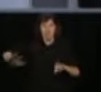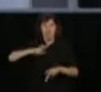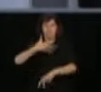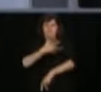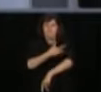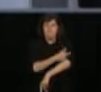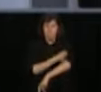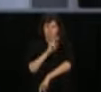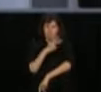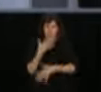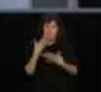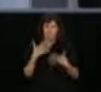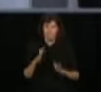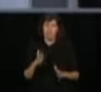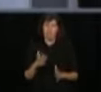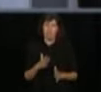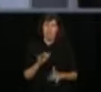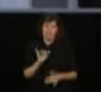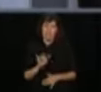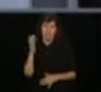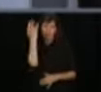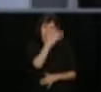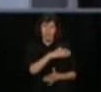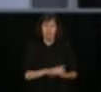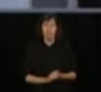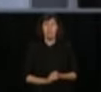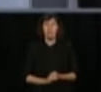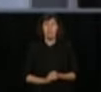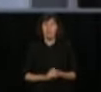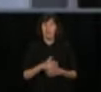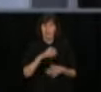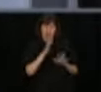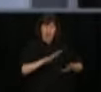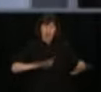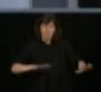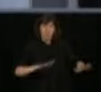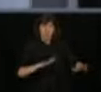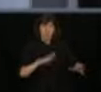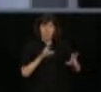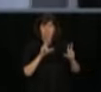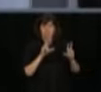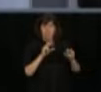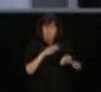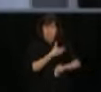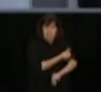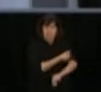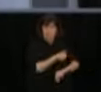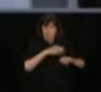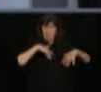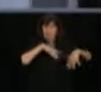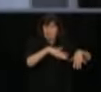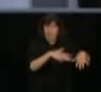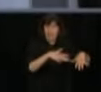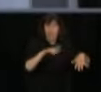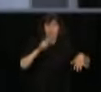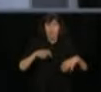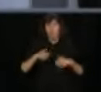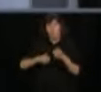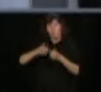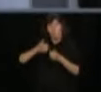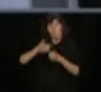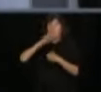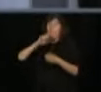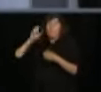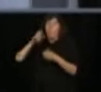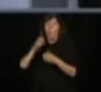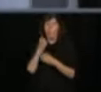les non-vaccinés chez les enfants par d'autres mieux vaccinés chez les plus élevés. Puis ça veut dire que ça prend quand même... C'est un vaccin qui est très efficace.